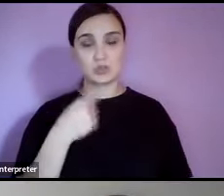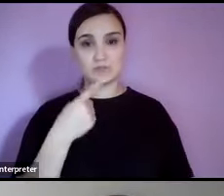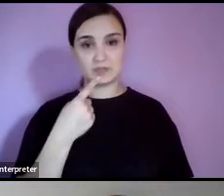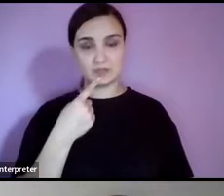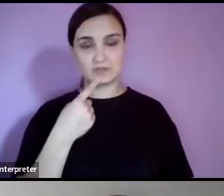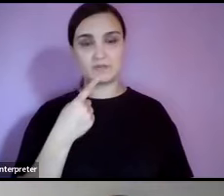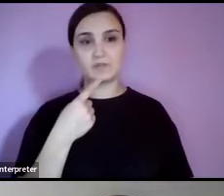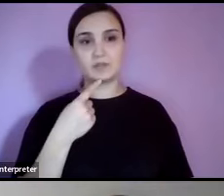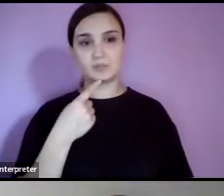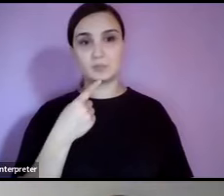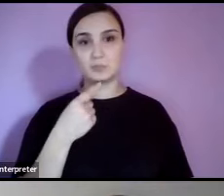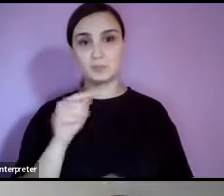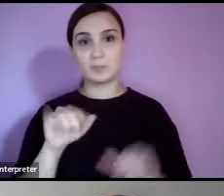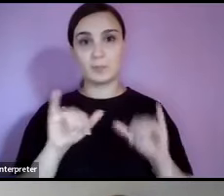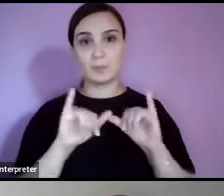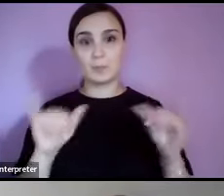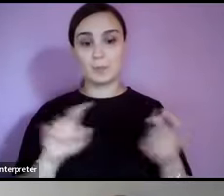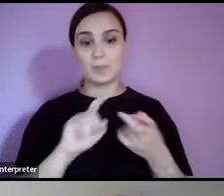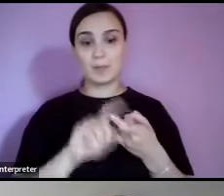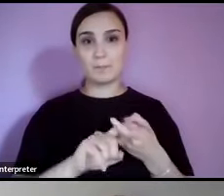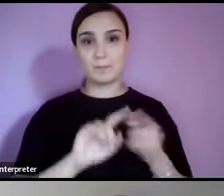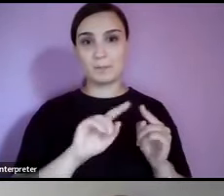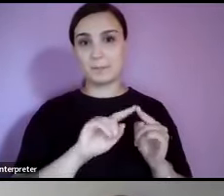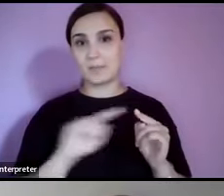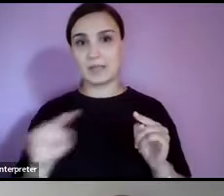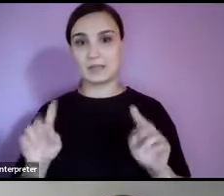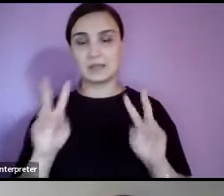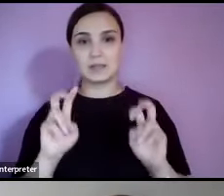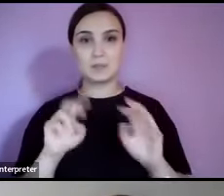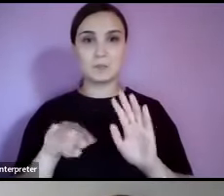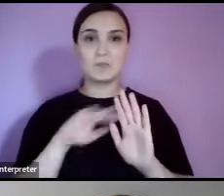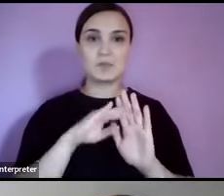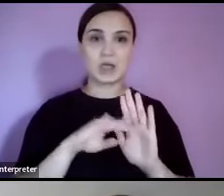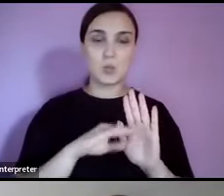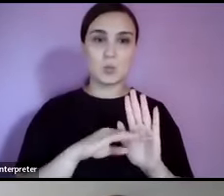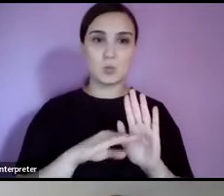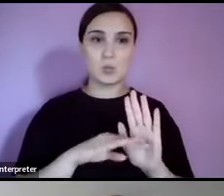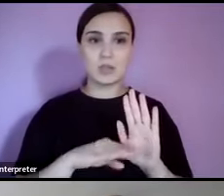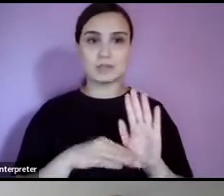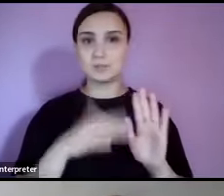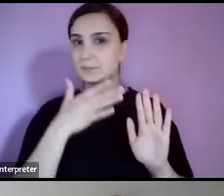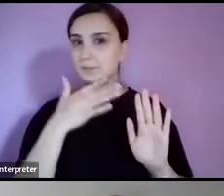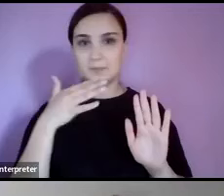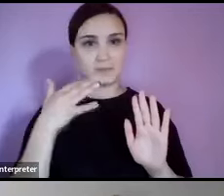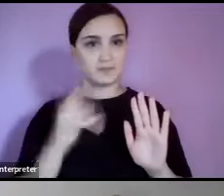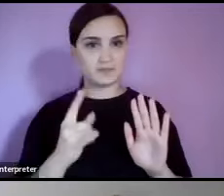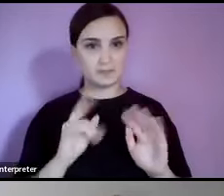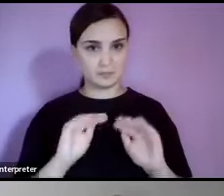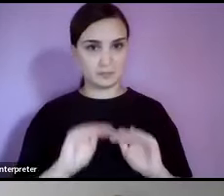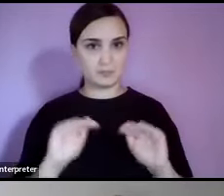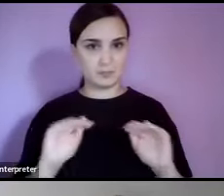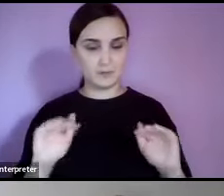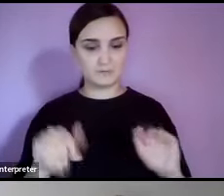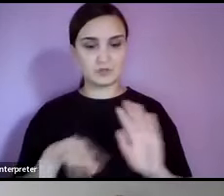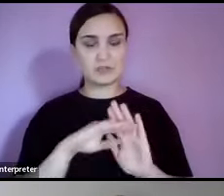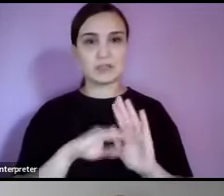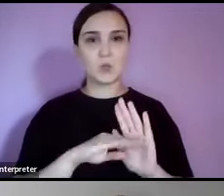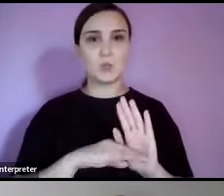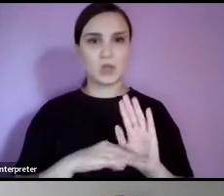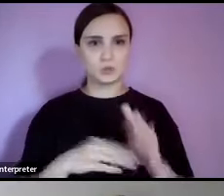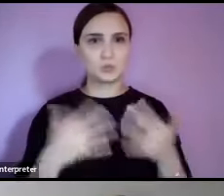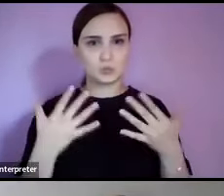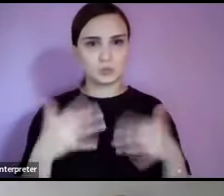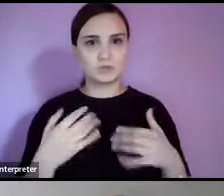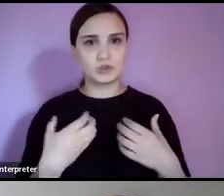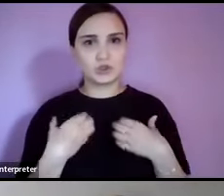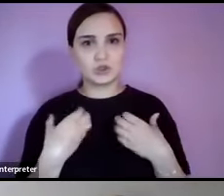ამ პანდემიის პერიოდში დაწესებული რეგულაციები ბევრ ბავშვში ამ რეგულაციებმა გაზარდა, ხო? ანუ ეს